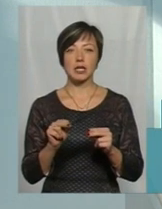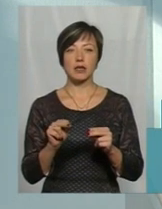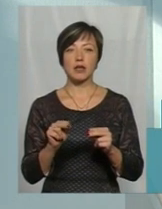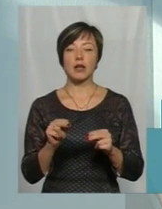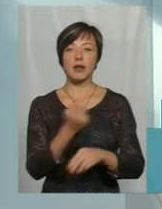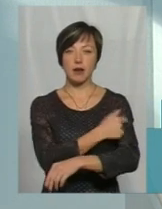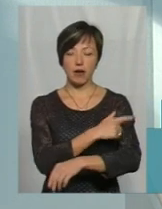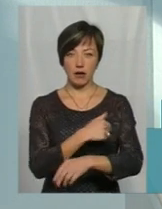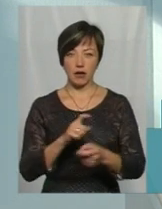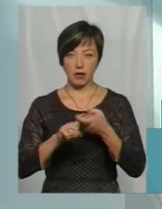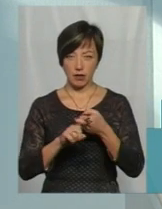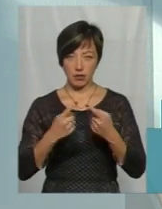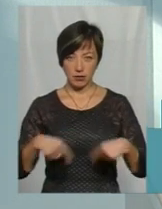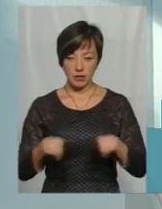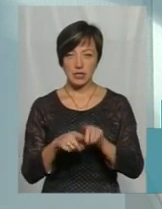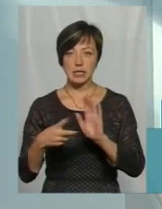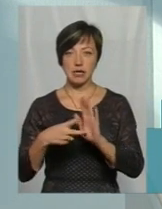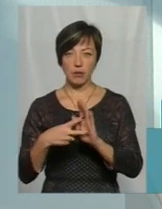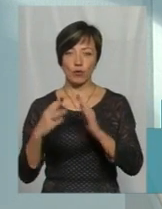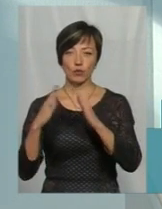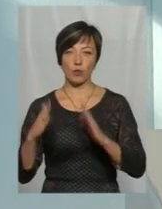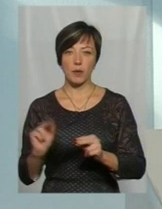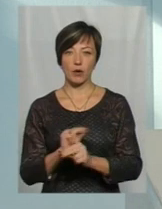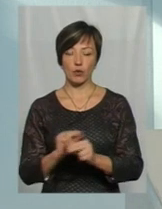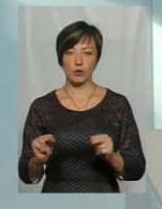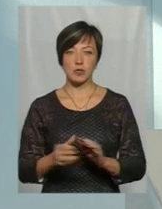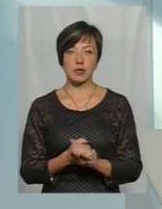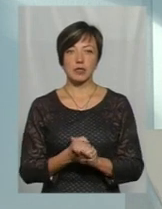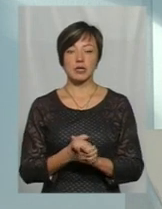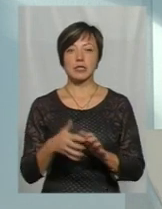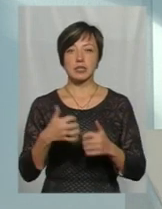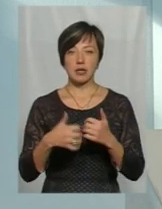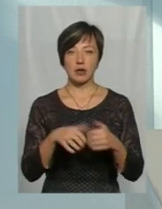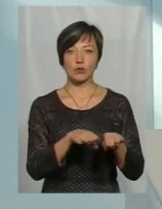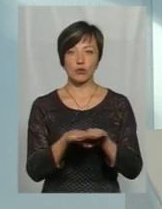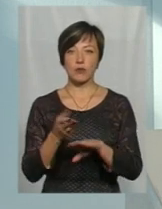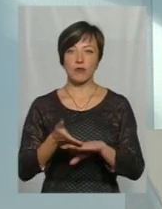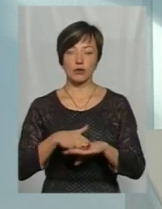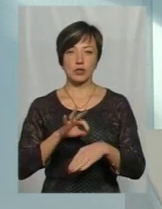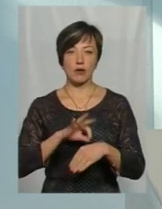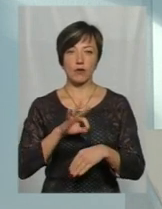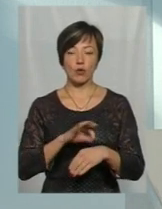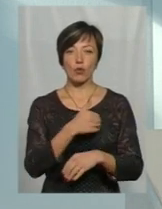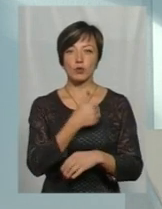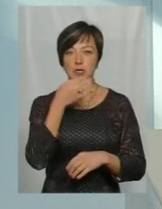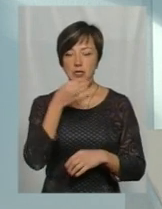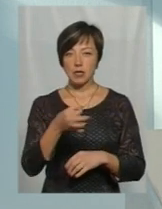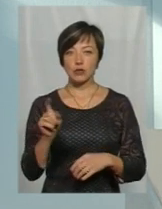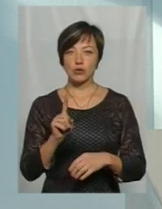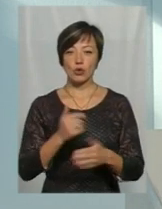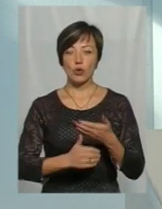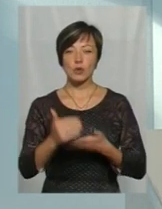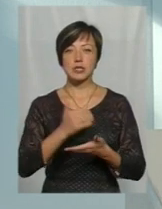в інфекційному відділенні і 7 амбулаторно. Середньої ступені важкості захворювання. Хочу сказати, що